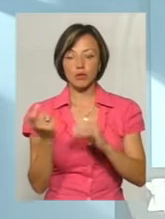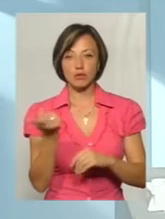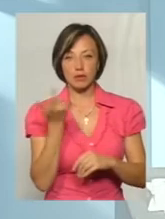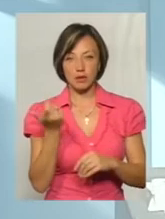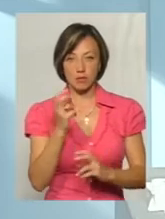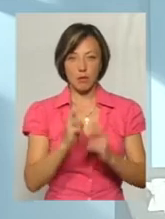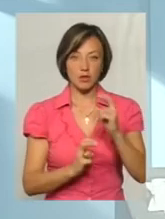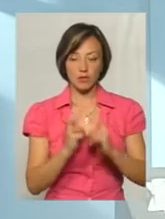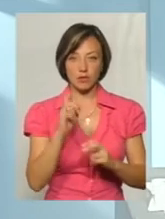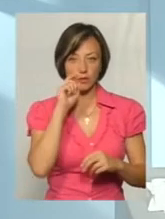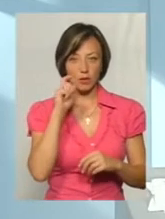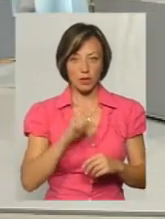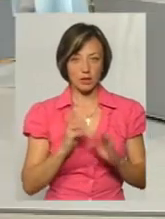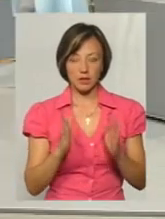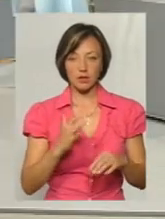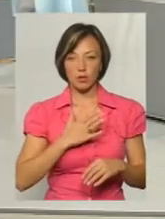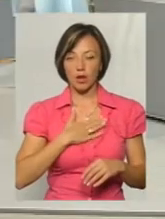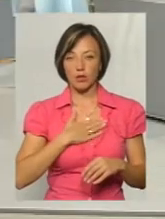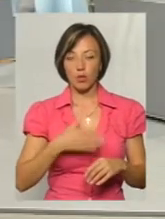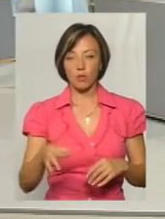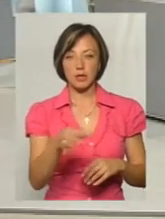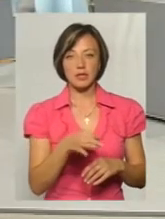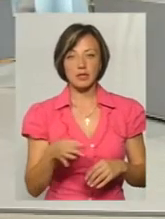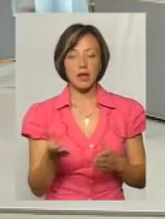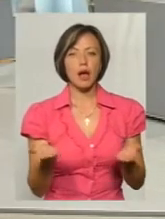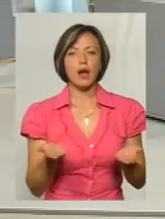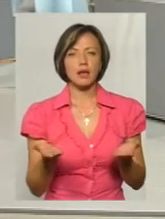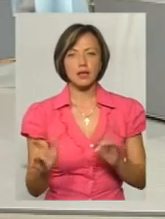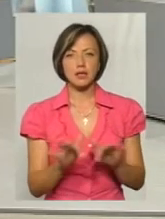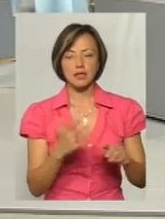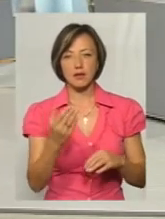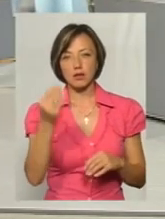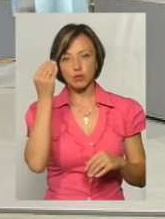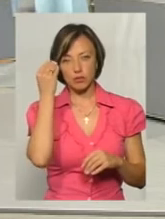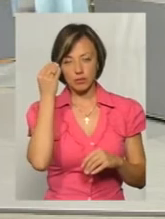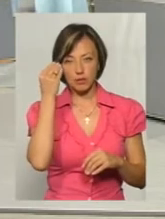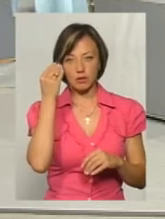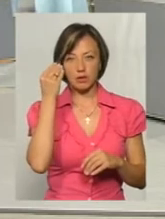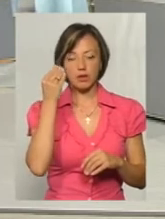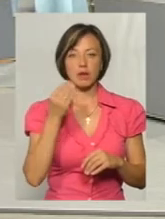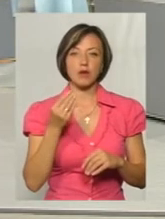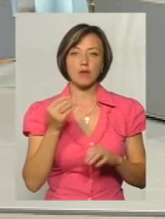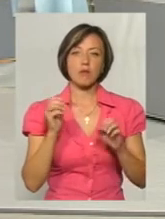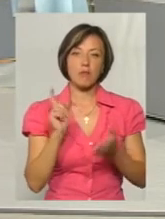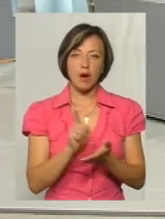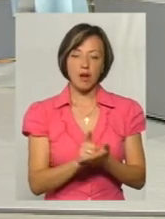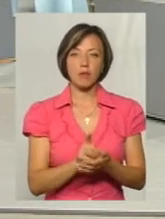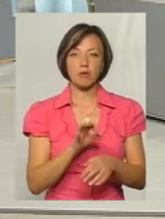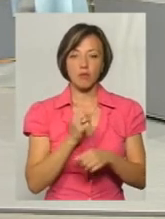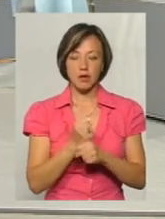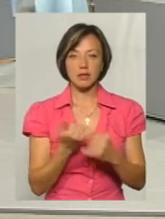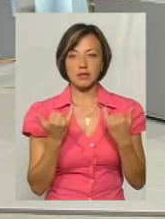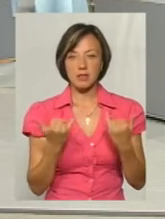фермерській промисловості в Україні, не тільки в нашій області, то які дії, на вашу думку? просто як фахівця, мали пробити